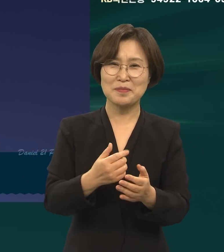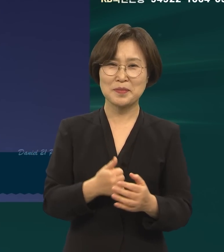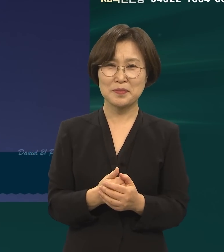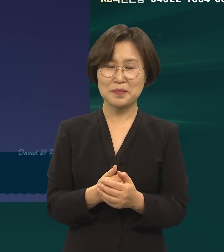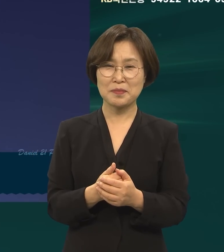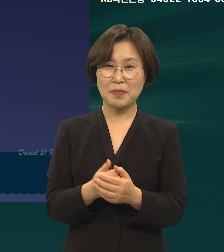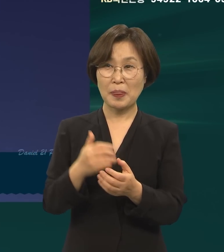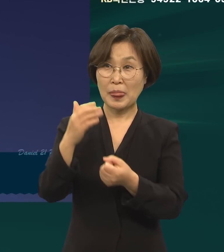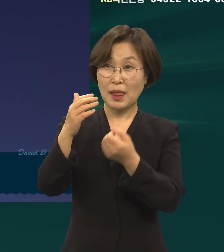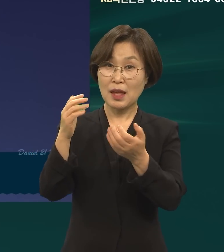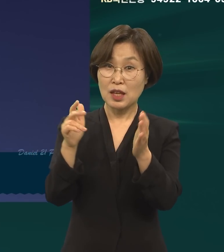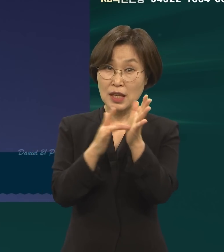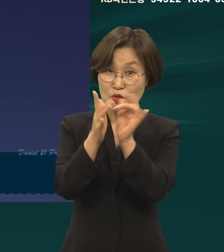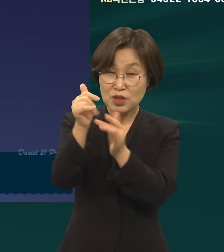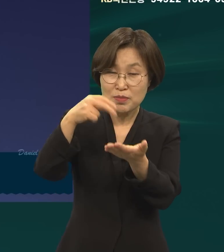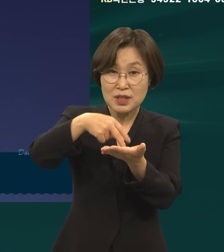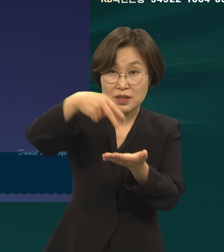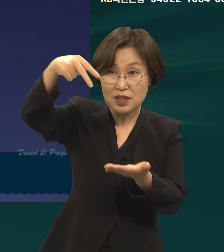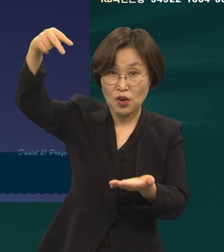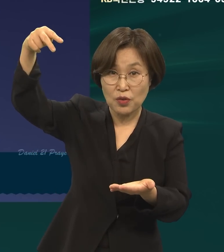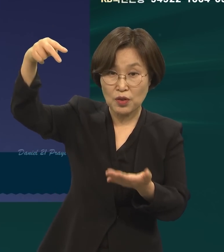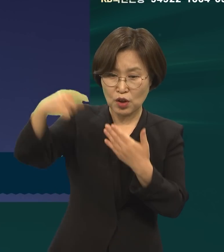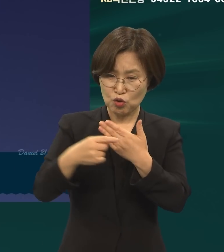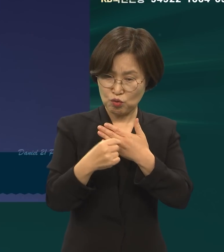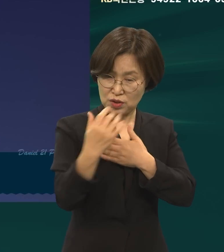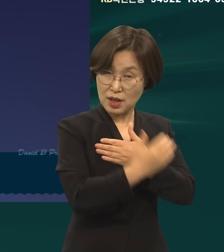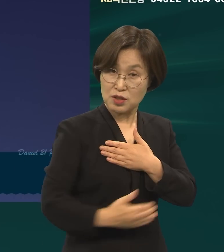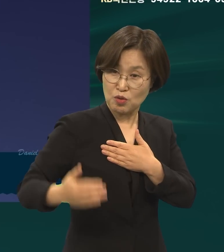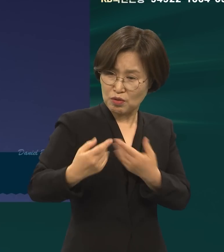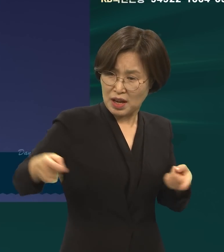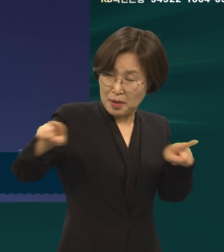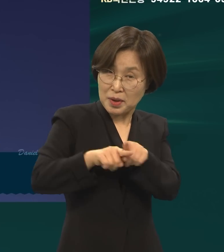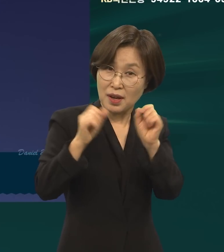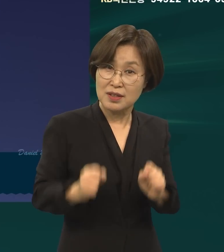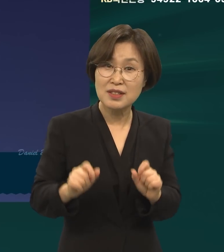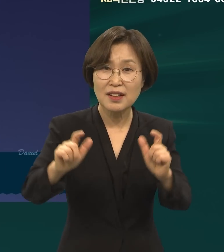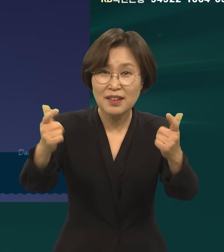그분은 승천하셨는데 육체적으로 우리와 함께 계시지 않는데